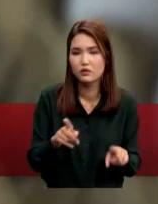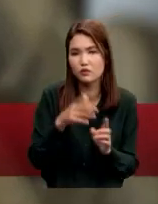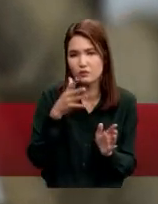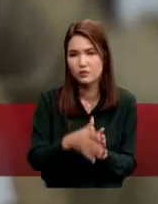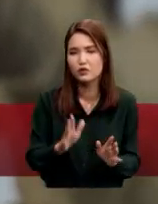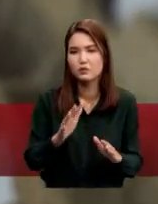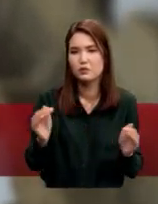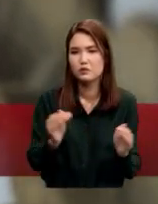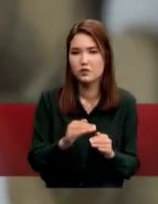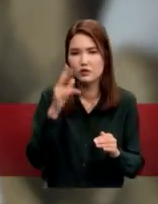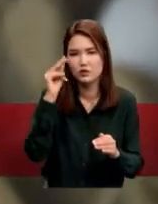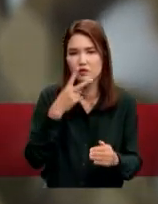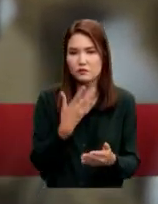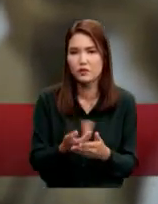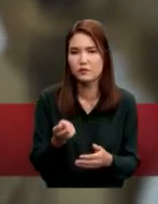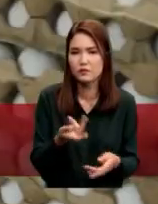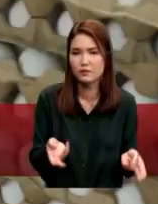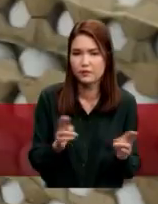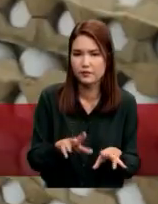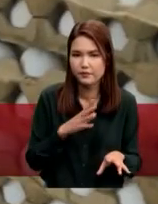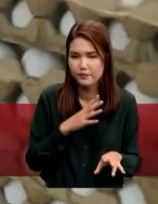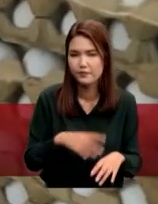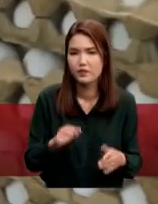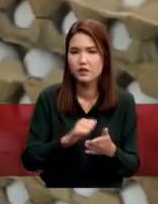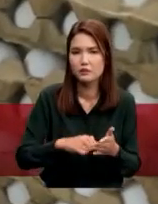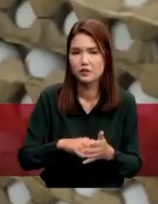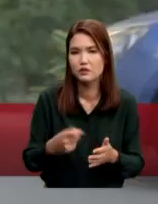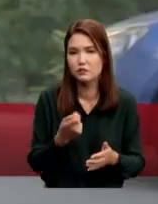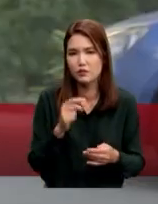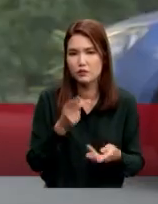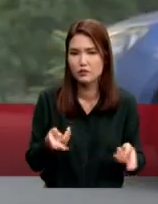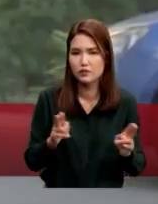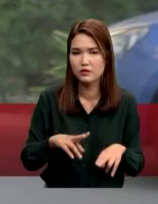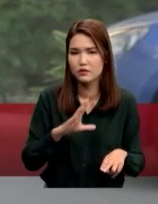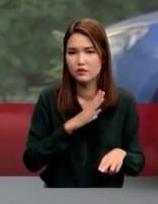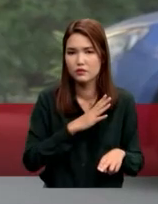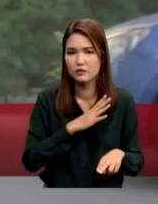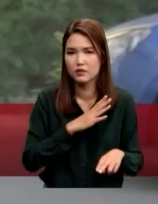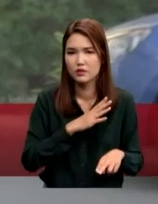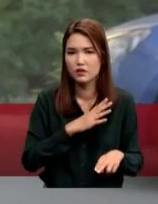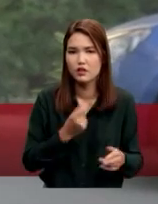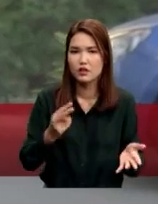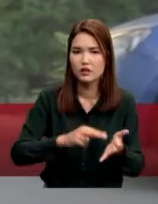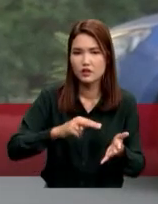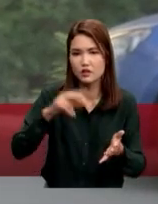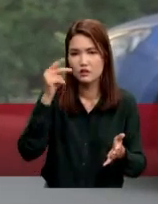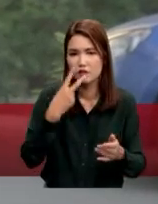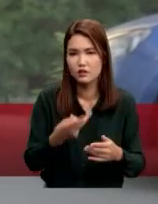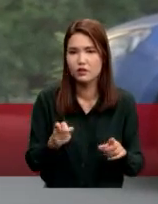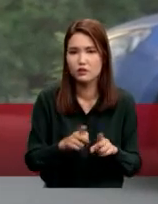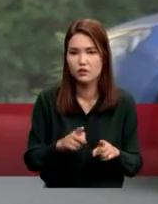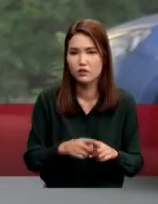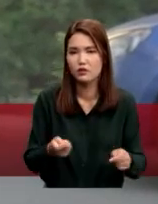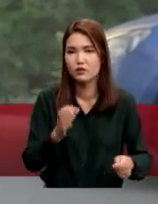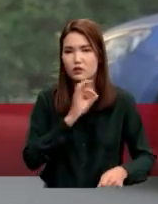связывают с ростом цен на ГСМ, корма, вакцину и логистические издержки. Согласно статистике, Атырау по стоимости